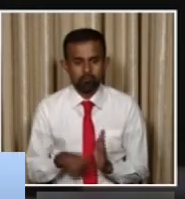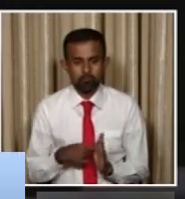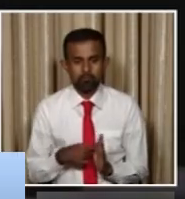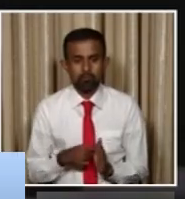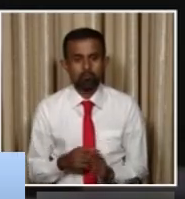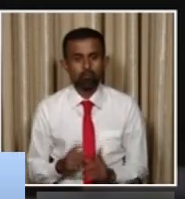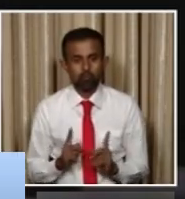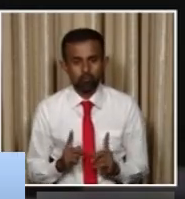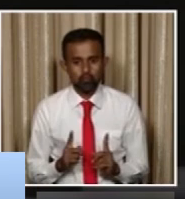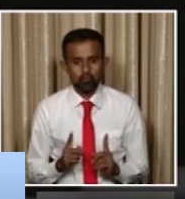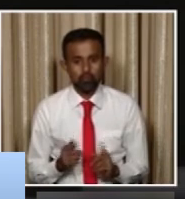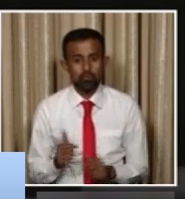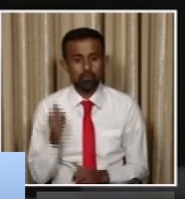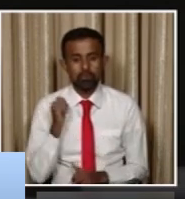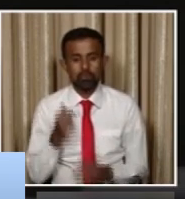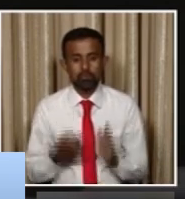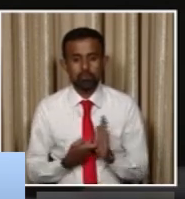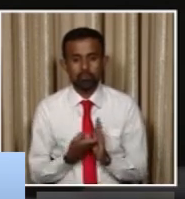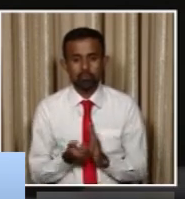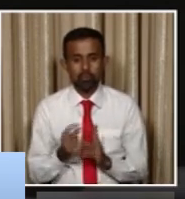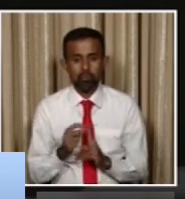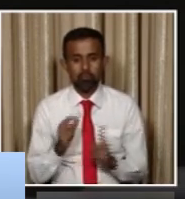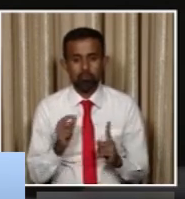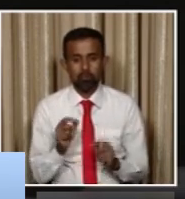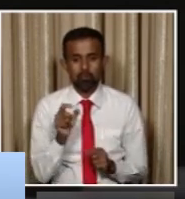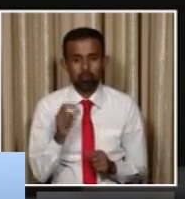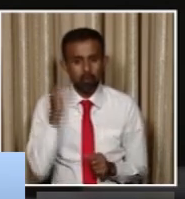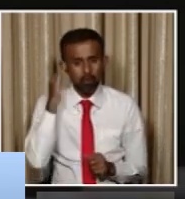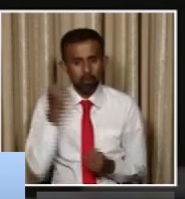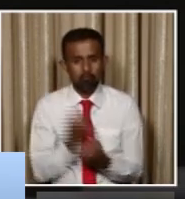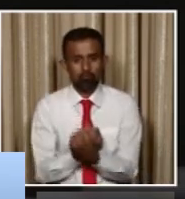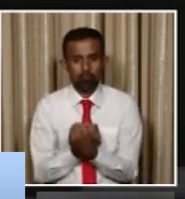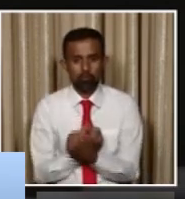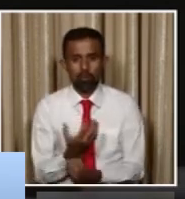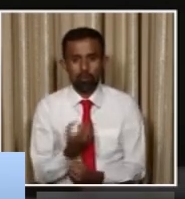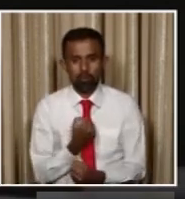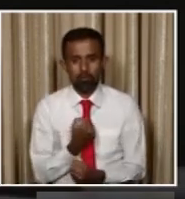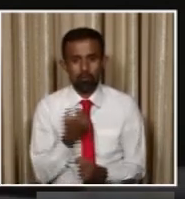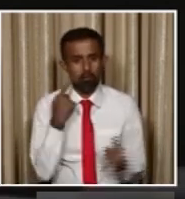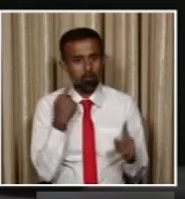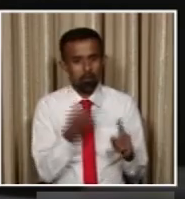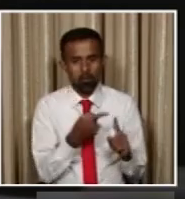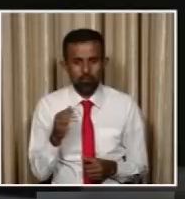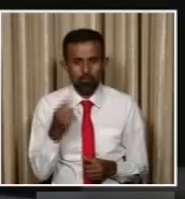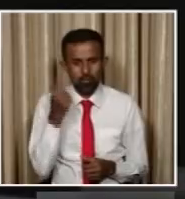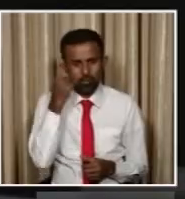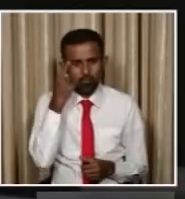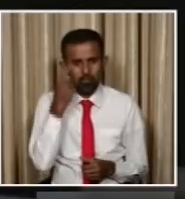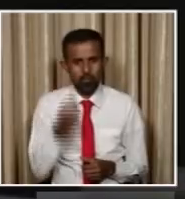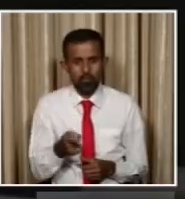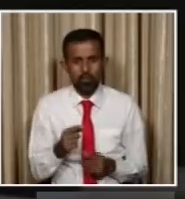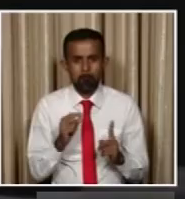රැඳී සිටින හිටපු නීති විරෝධී පාර්ලිමේන්තු මන්ත්‍රීවරිය අත්අඩංගුවට ගැනීම කියලා කාරණාවක් ඉදිරිපත් කළා තියෙනවා.